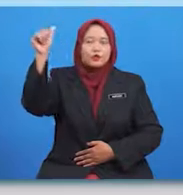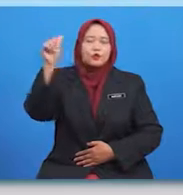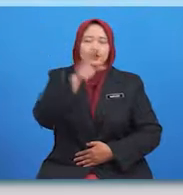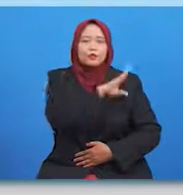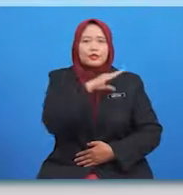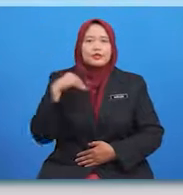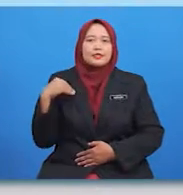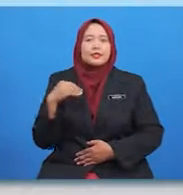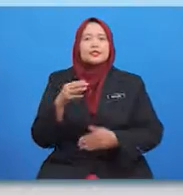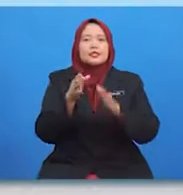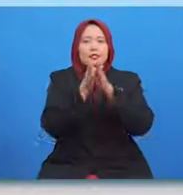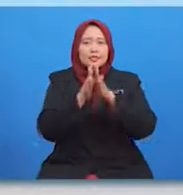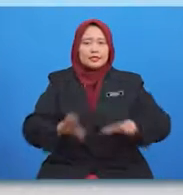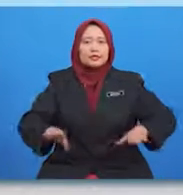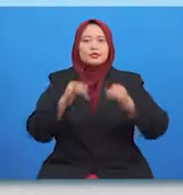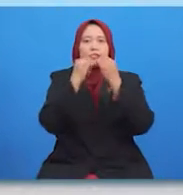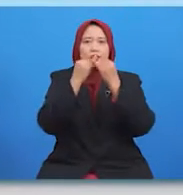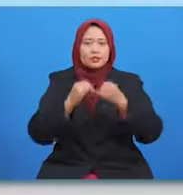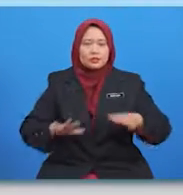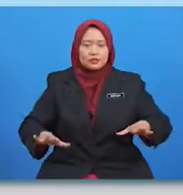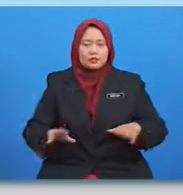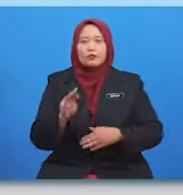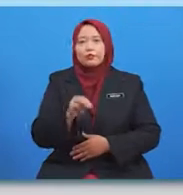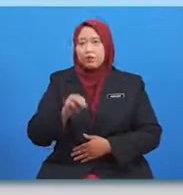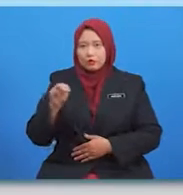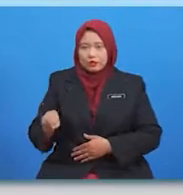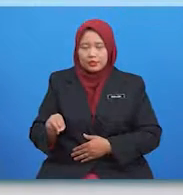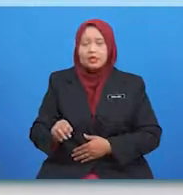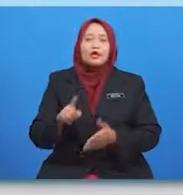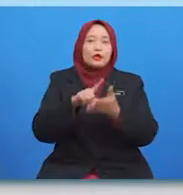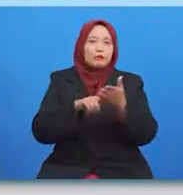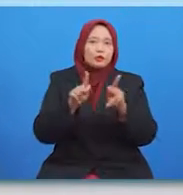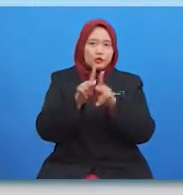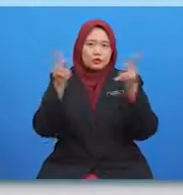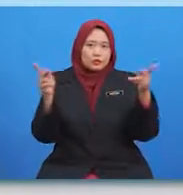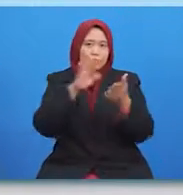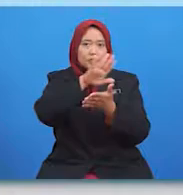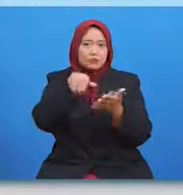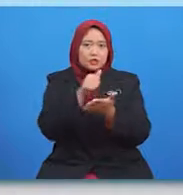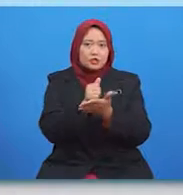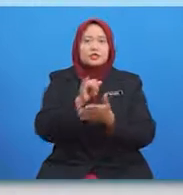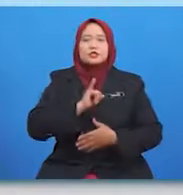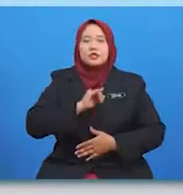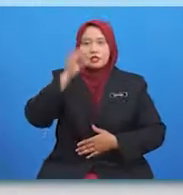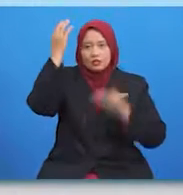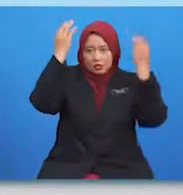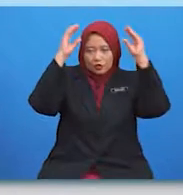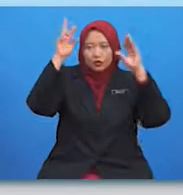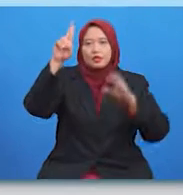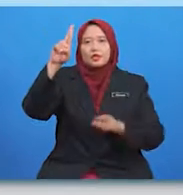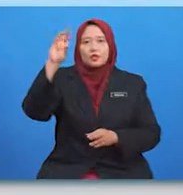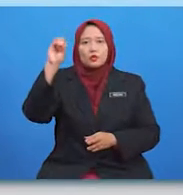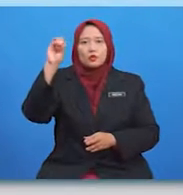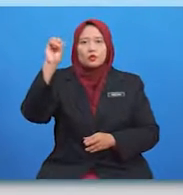Assalamualaikum dan salam sejahtera murid-murid. Apa khabar semua? Saya Cikgu Rosli Muhammad Noor